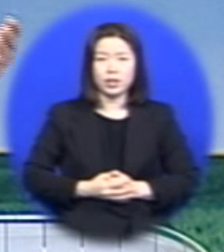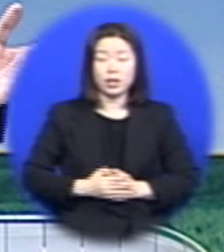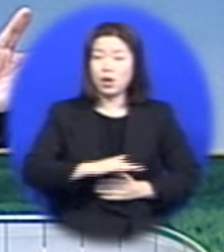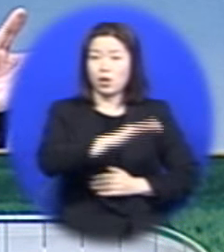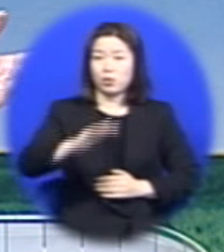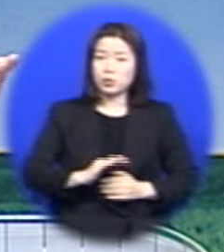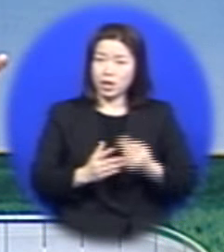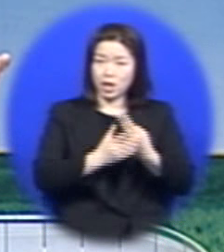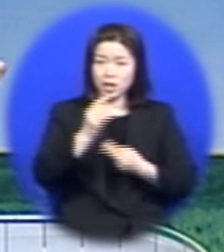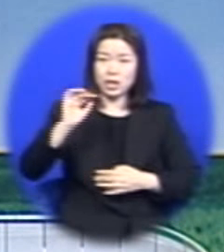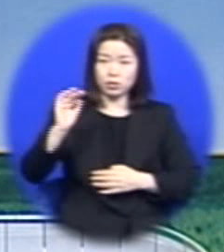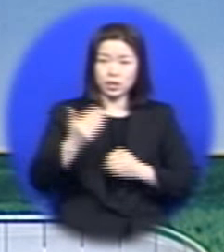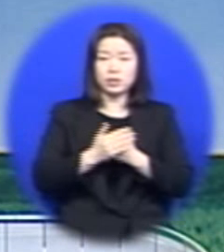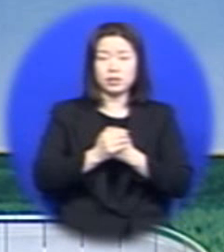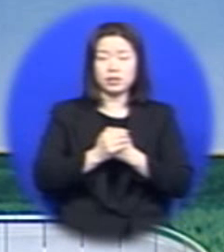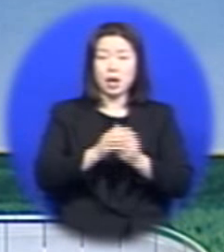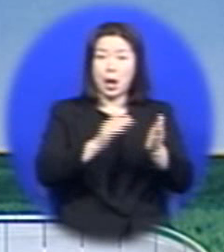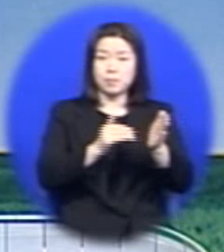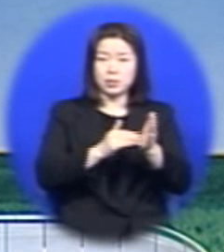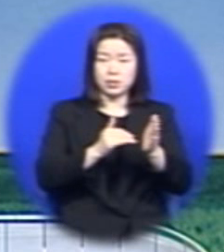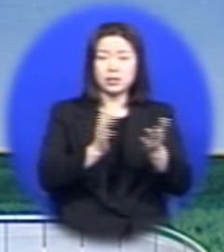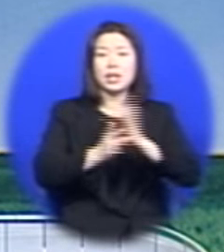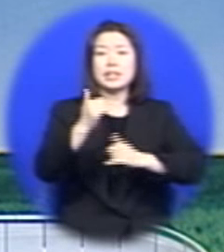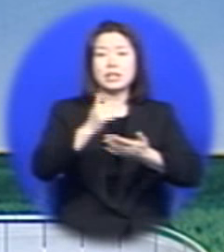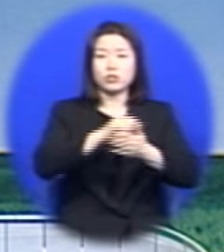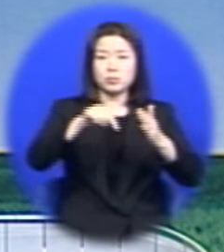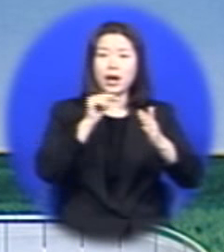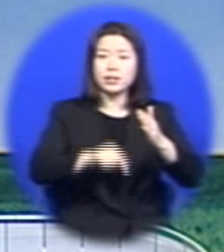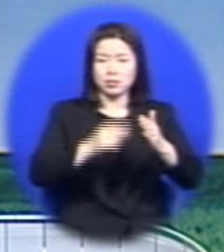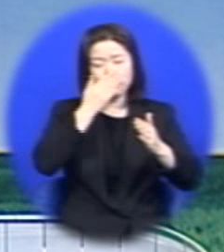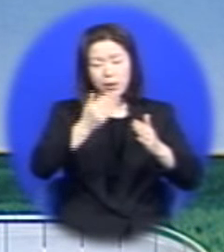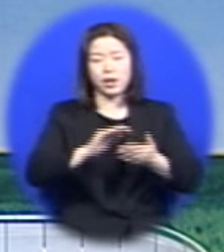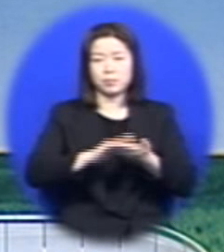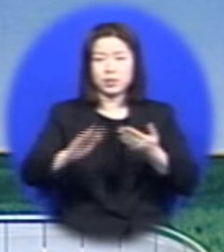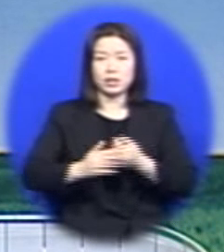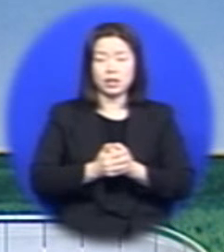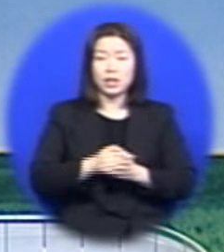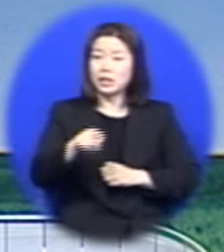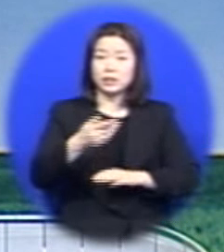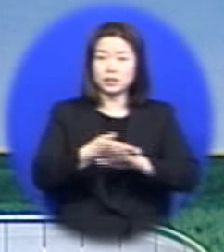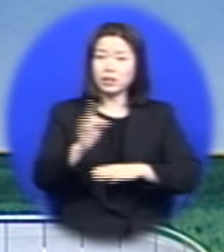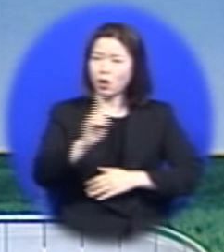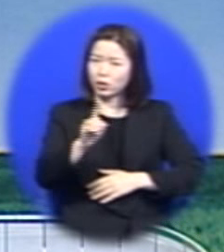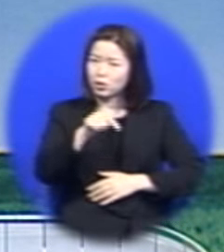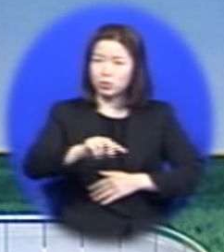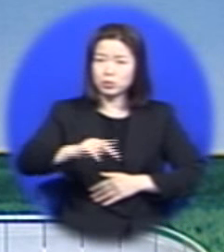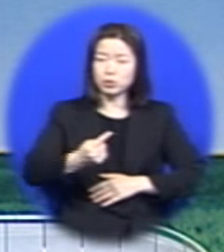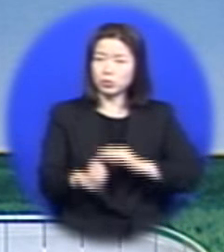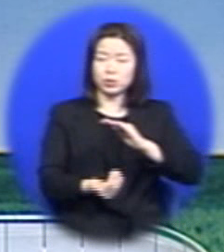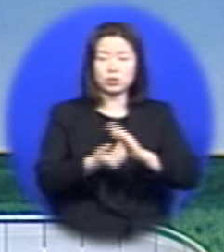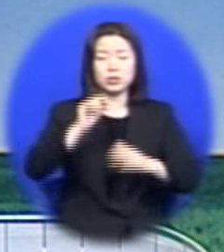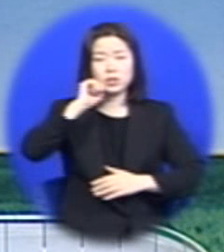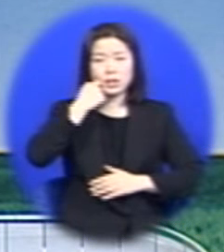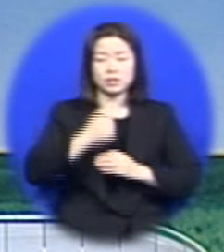우리가 하나 되는 비밀은 예수님 안에서예요. 그 다른 어떤 것으로도 이루어지지 않습니다.